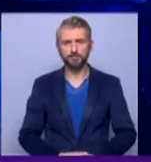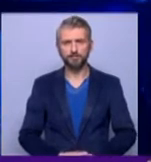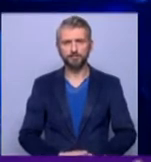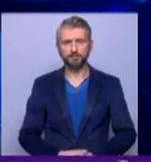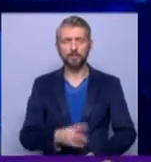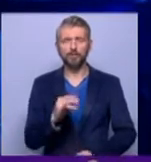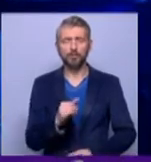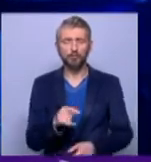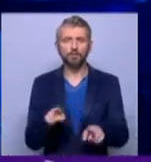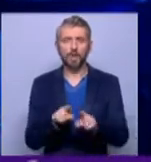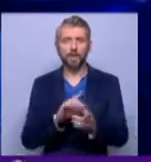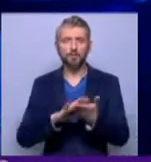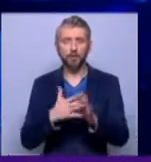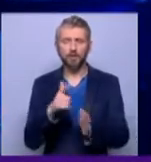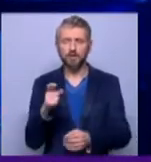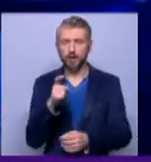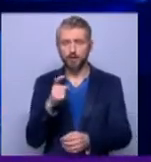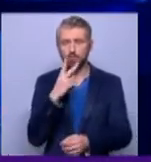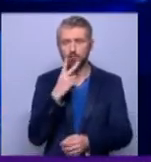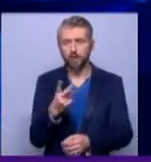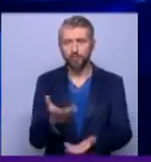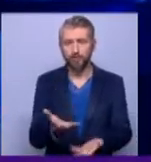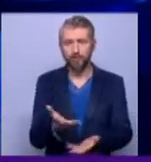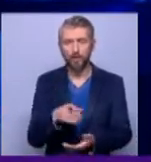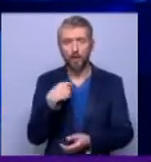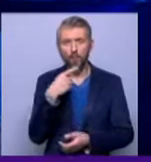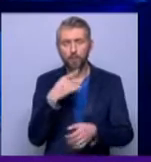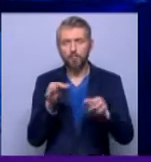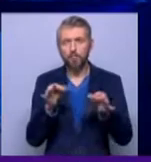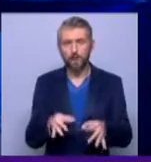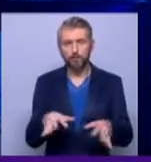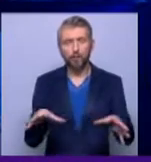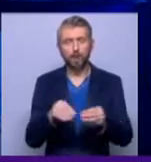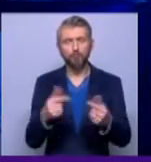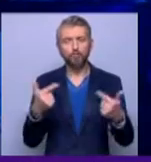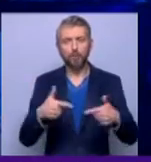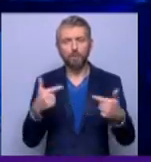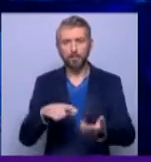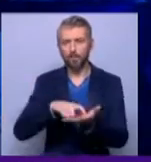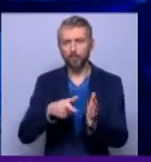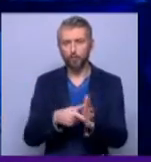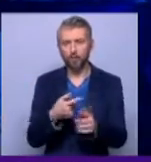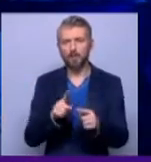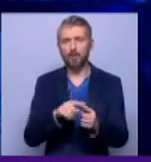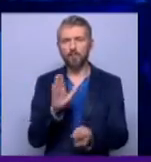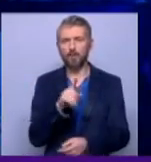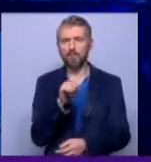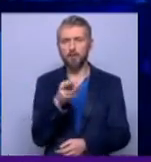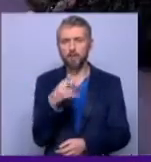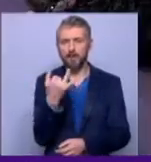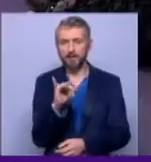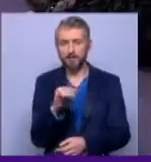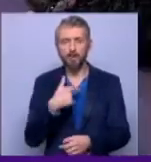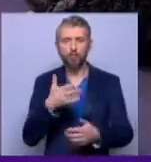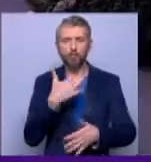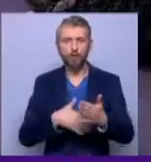Ну, одним словом, така от ситуація із газом. Бачите, говоримо правду. Разом із гостями студії. Це Валентин Землянський. Я з задоволенням